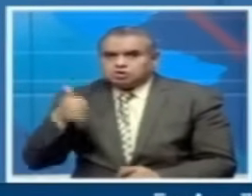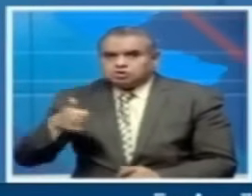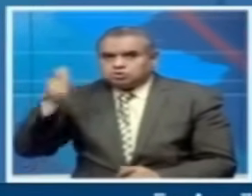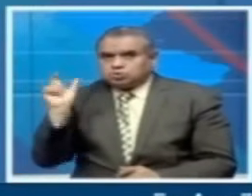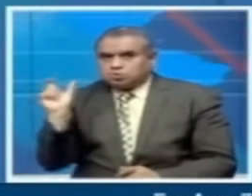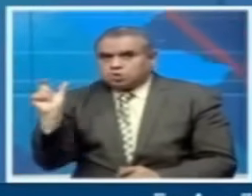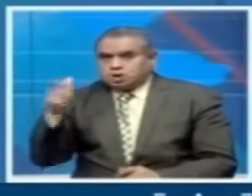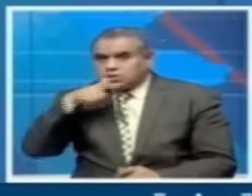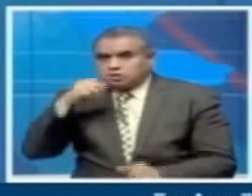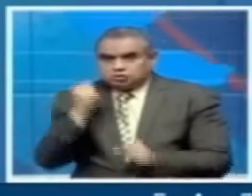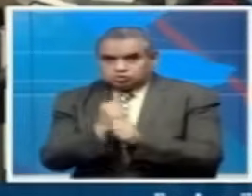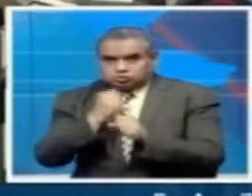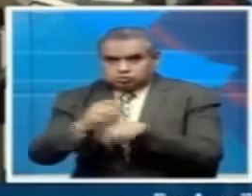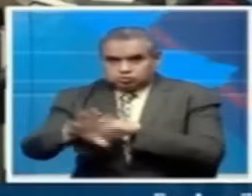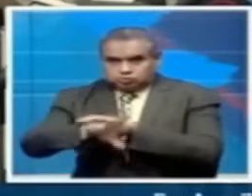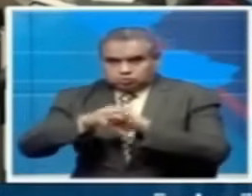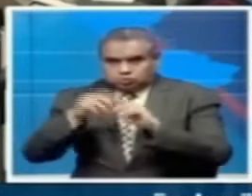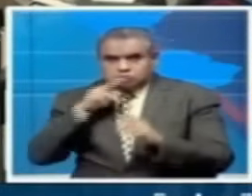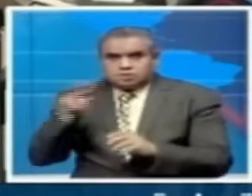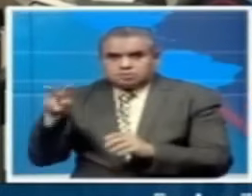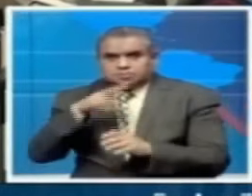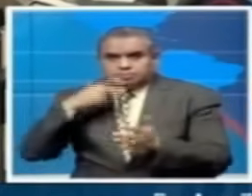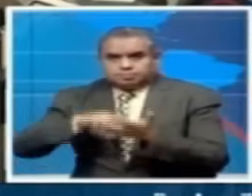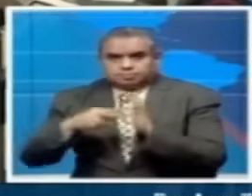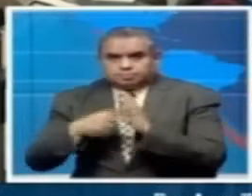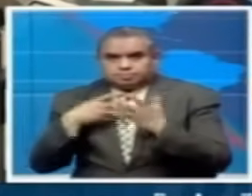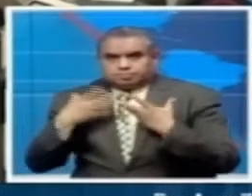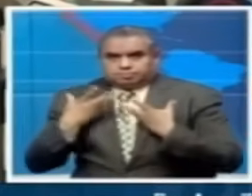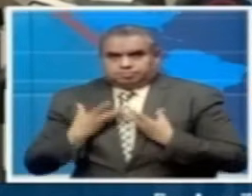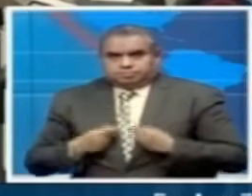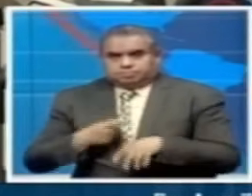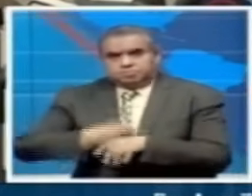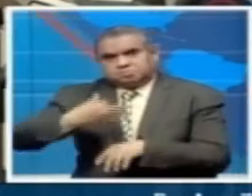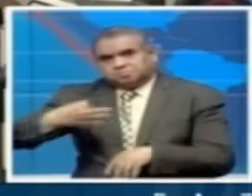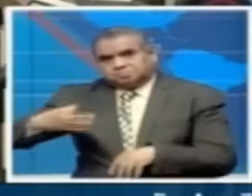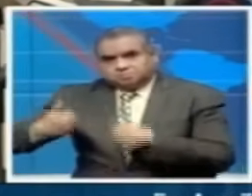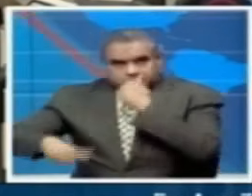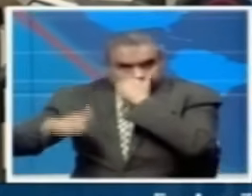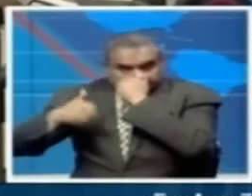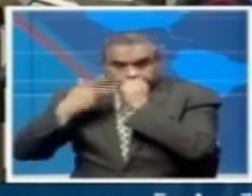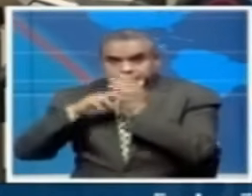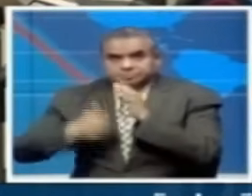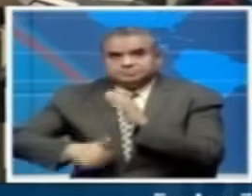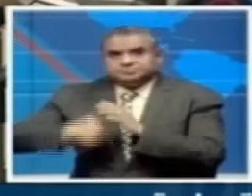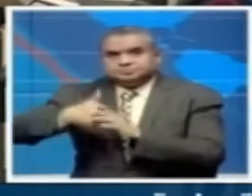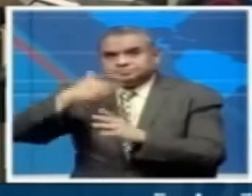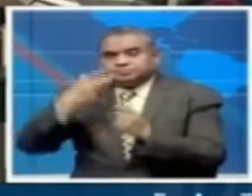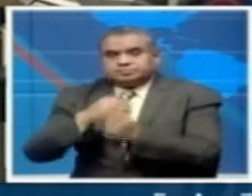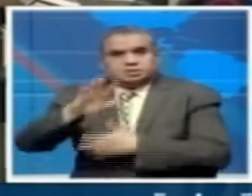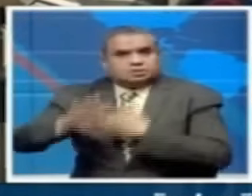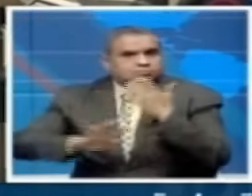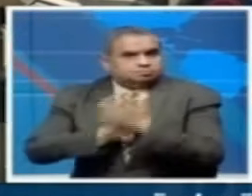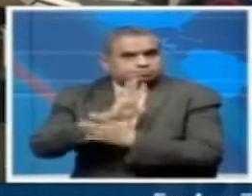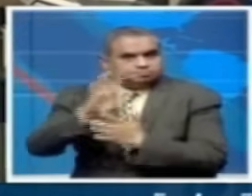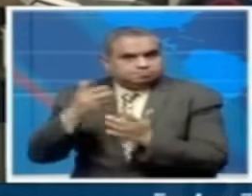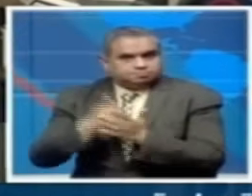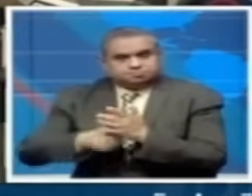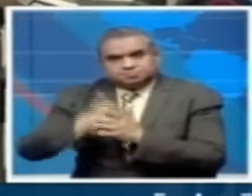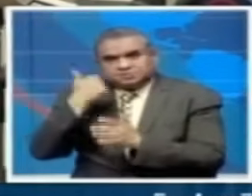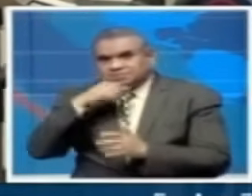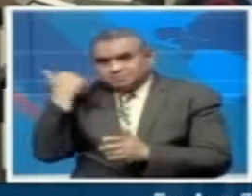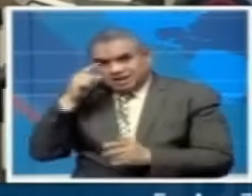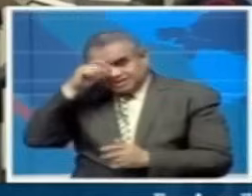الجهود المشتركة أسفرت عن بدء سريان الهدنة في موعدها المحدد والنجاح في تجاوز العقبات التي قابلتها